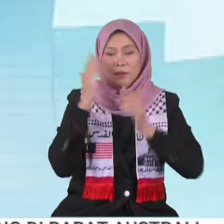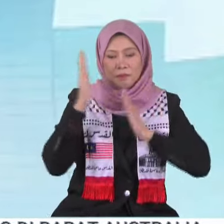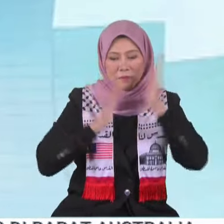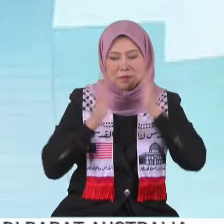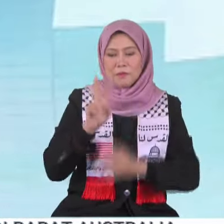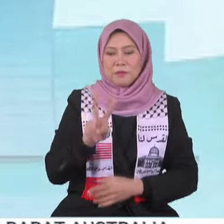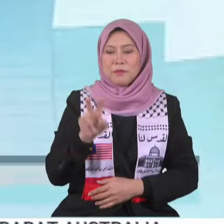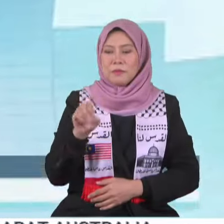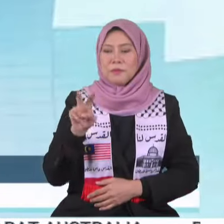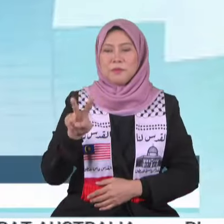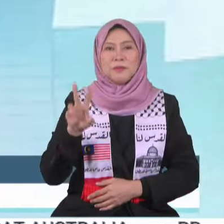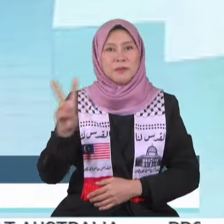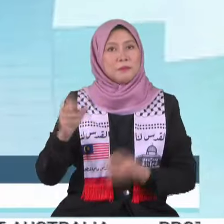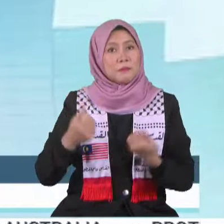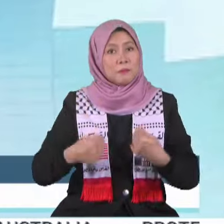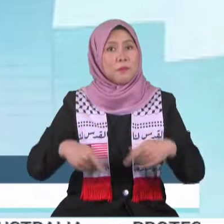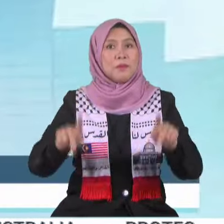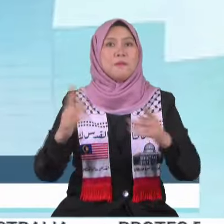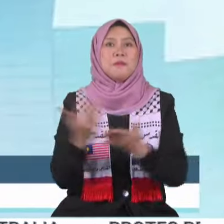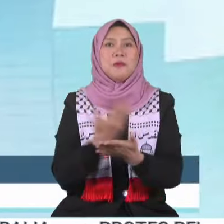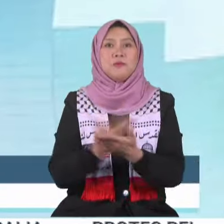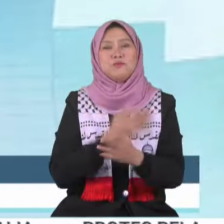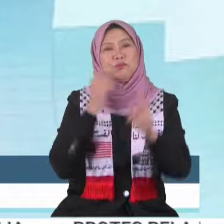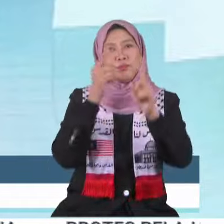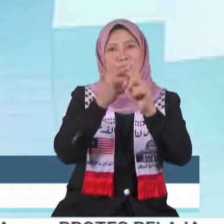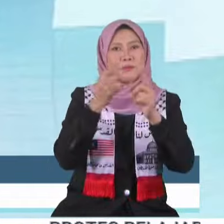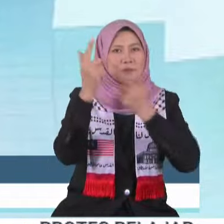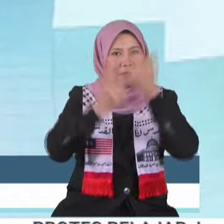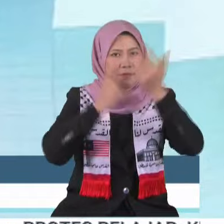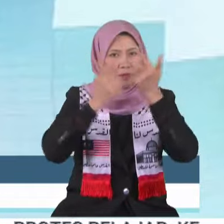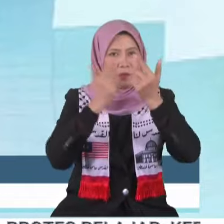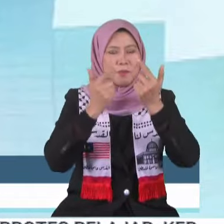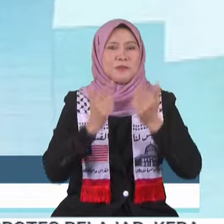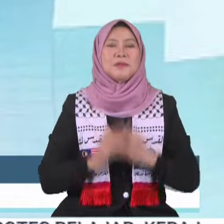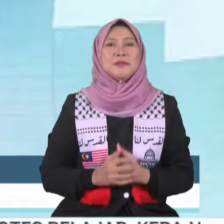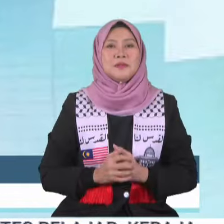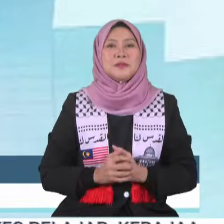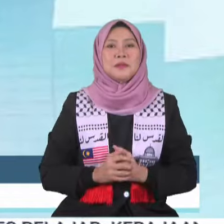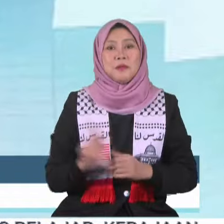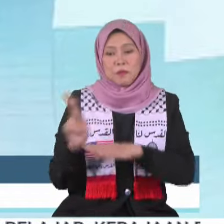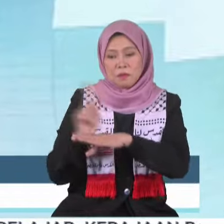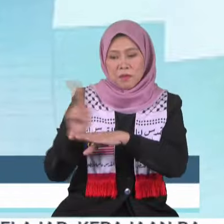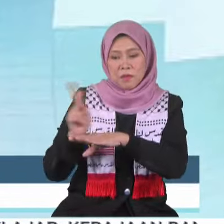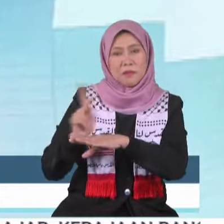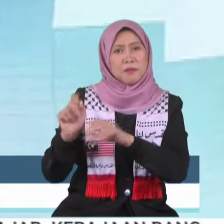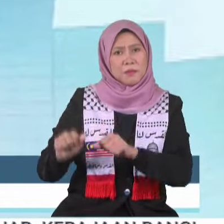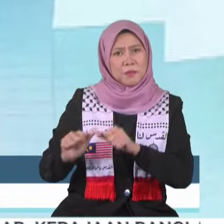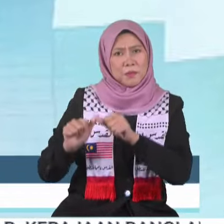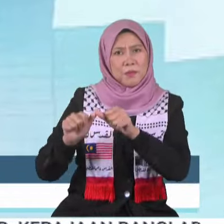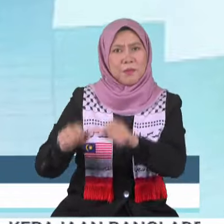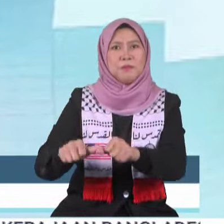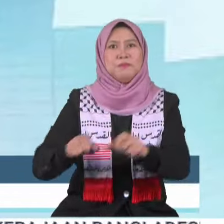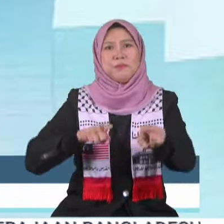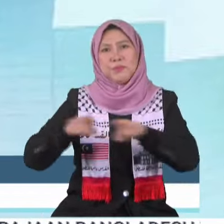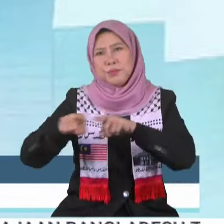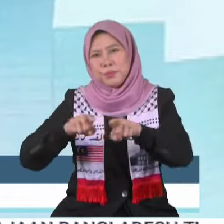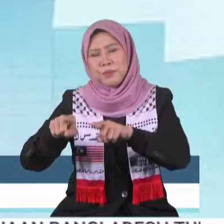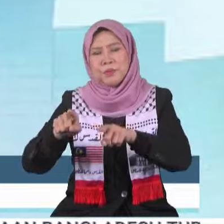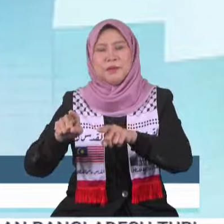meneroka peluang-peluang baharu khususnya dalam sektor pelancongan. Ia bagi memastikan koperasi bukan sahaja terus berdaya saing dan